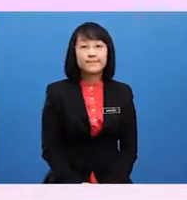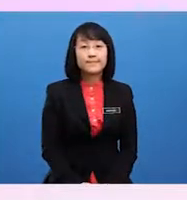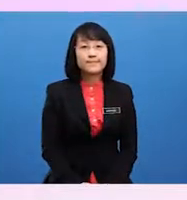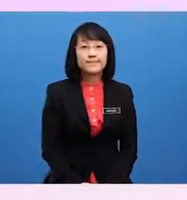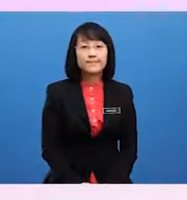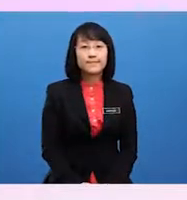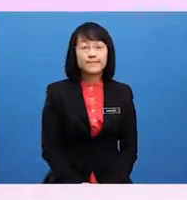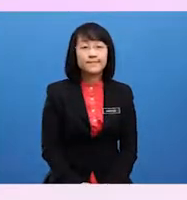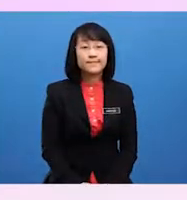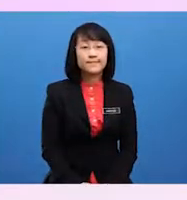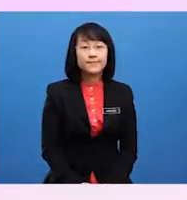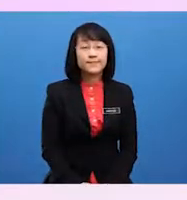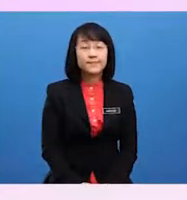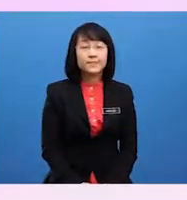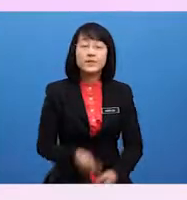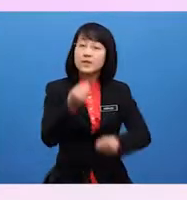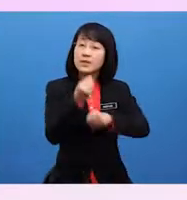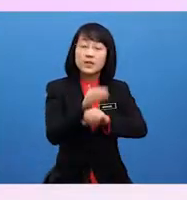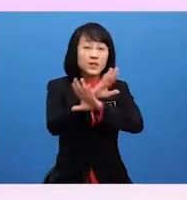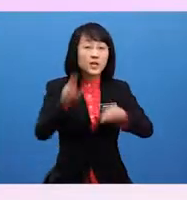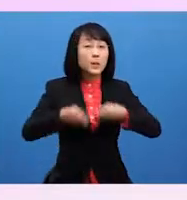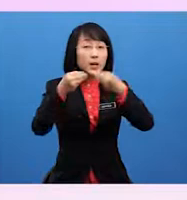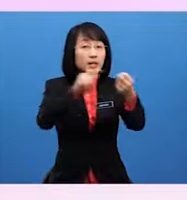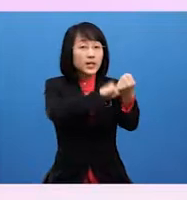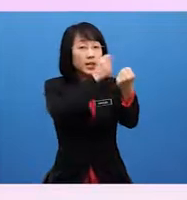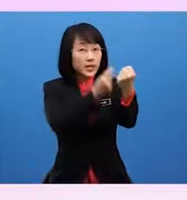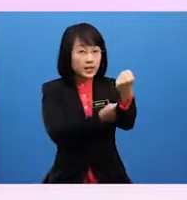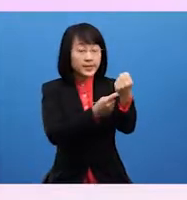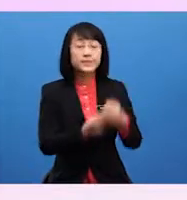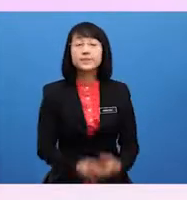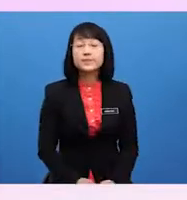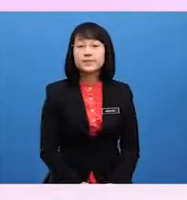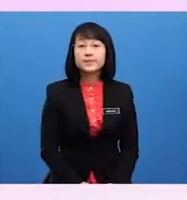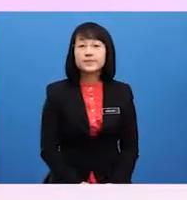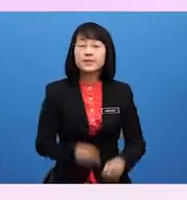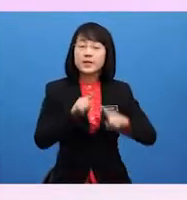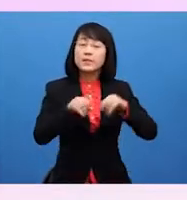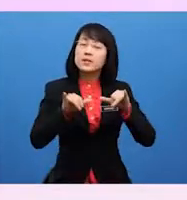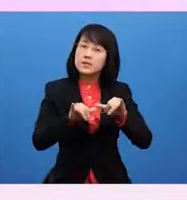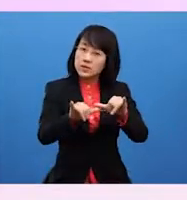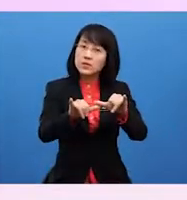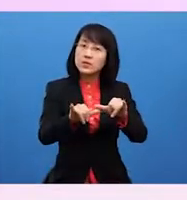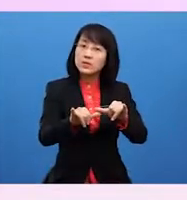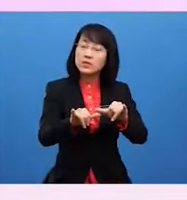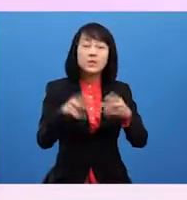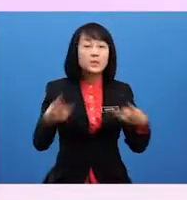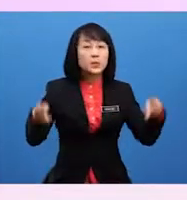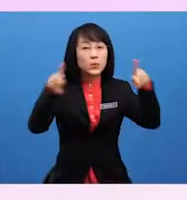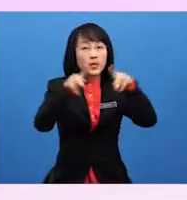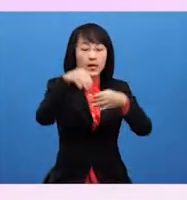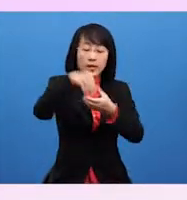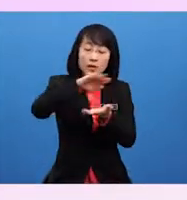badan. Mineral tidak membekalkan tenaga namun masih diperlukan dalam kuantiti yang